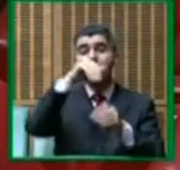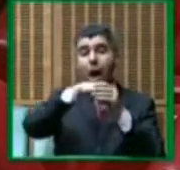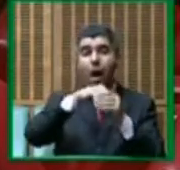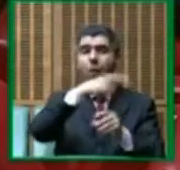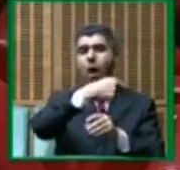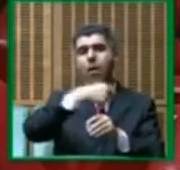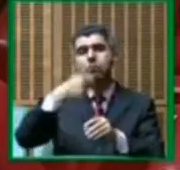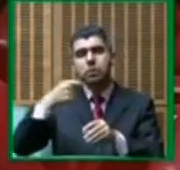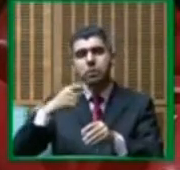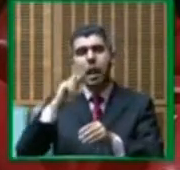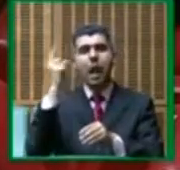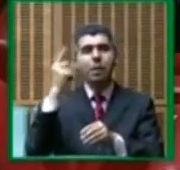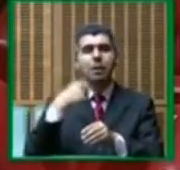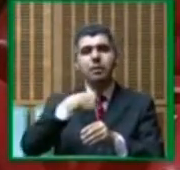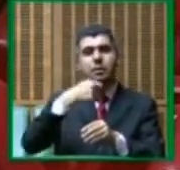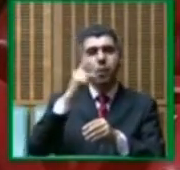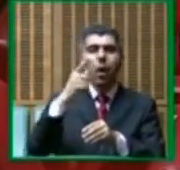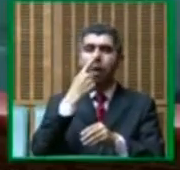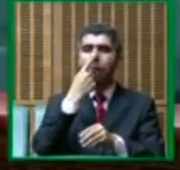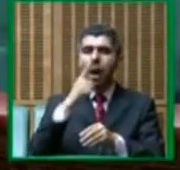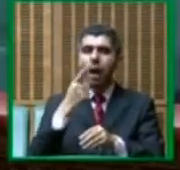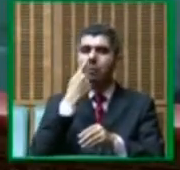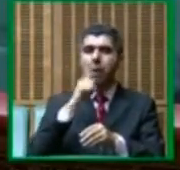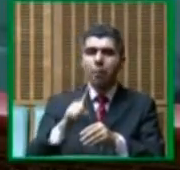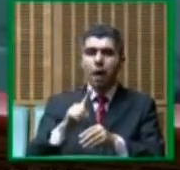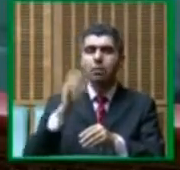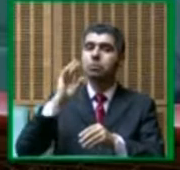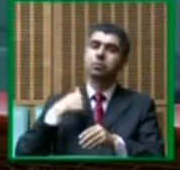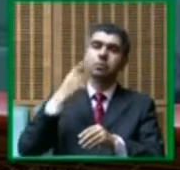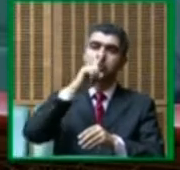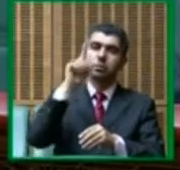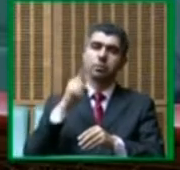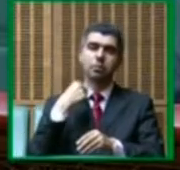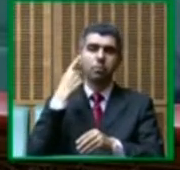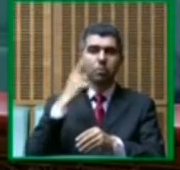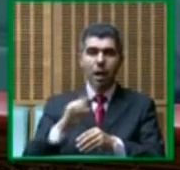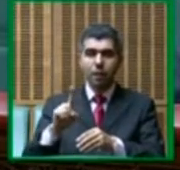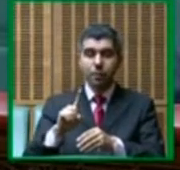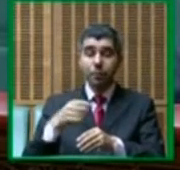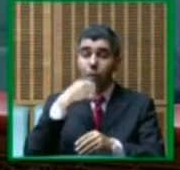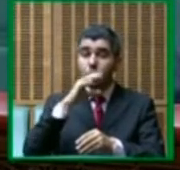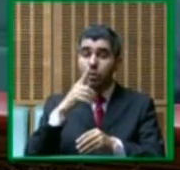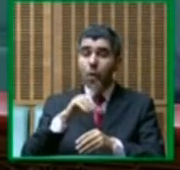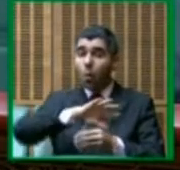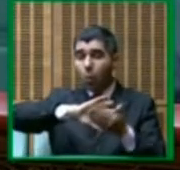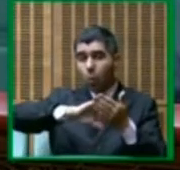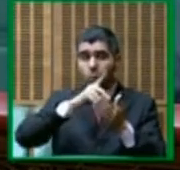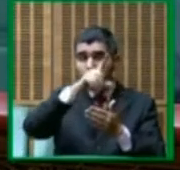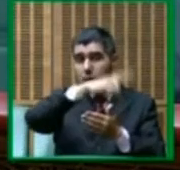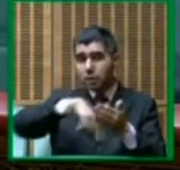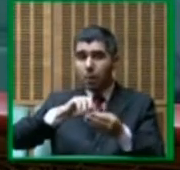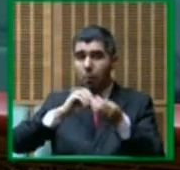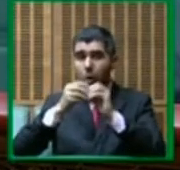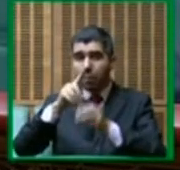المحلية تعطي الترخيص ما تعطيش، اللي بغات تعطيه اللي ولكن هذا كل شيء هذا الشيء خصو واحد القانون مؤطر اللي داخل